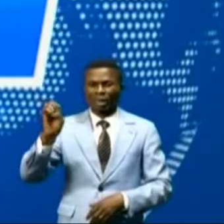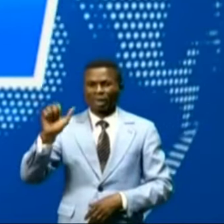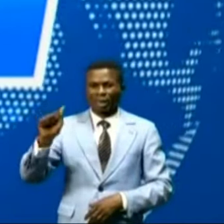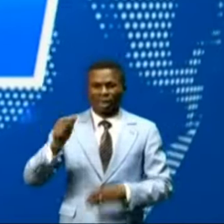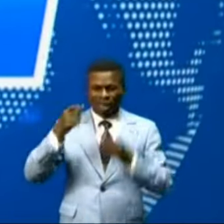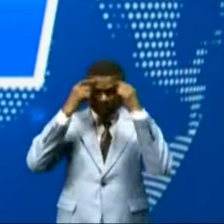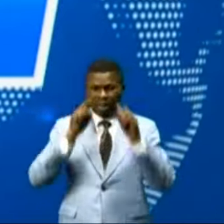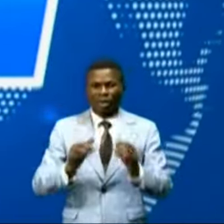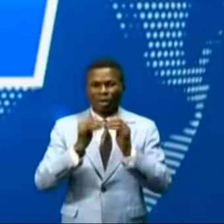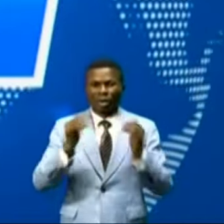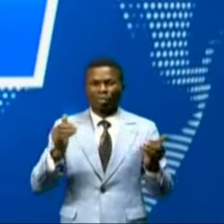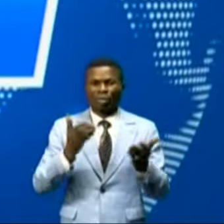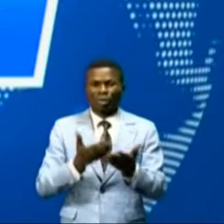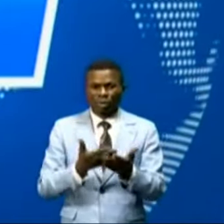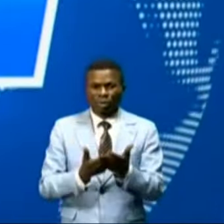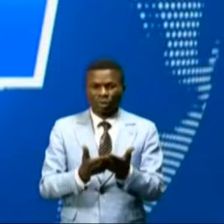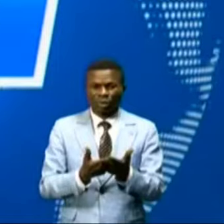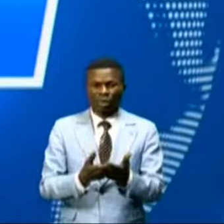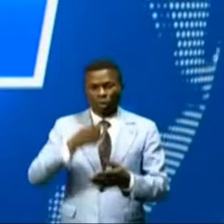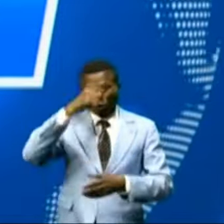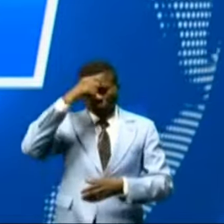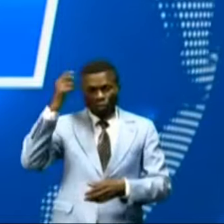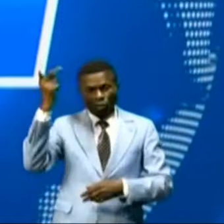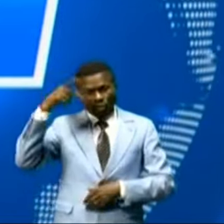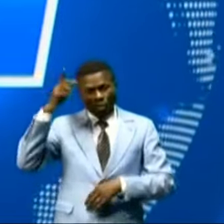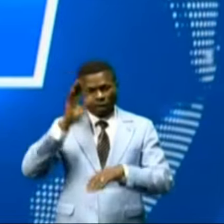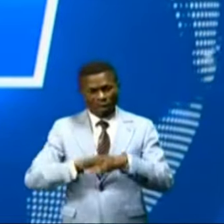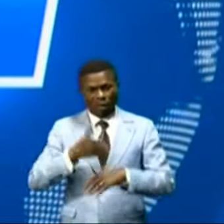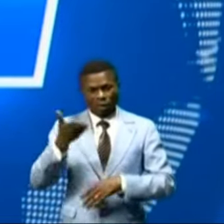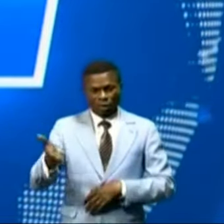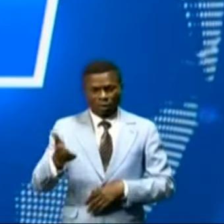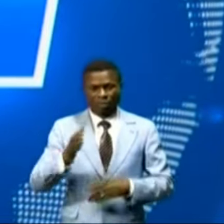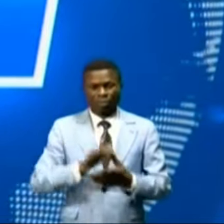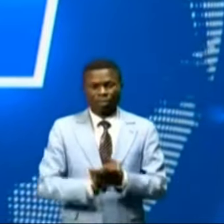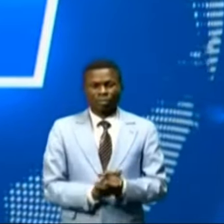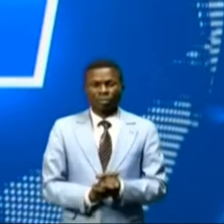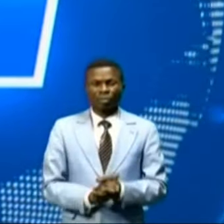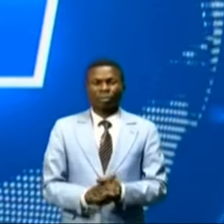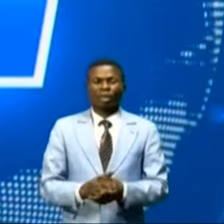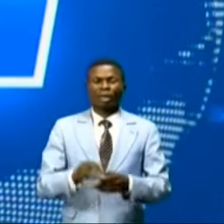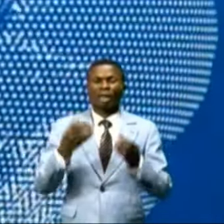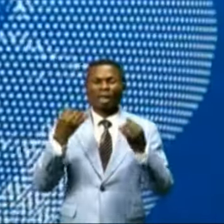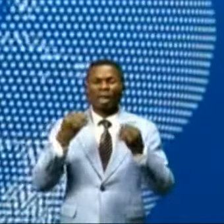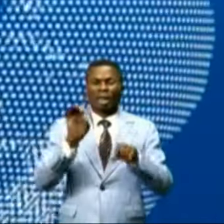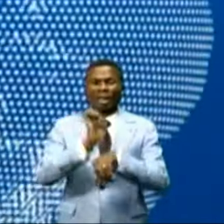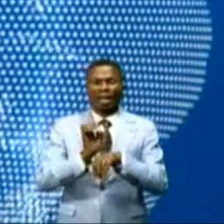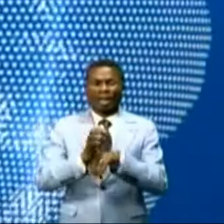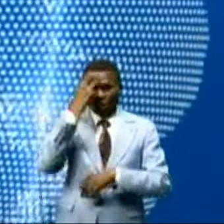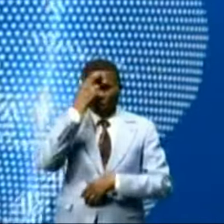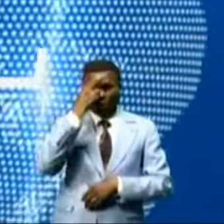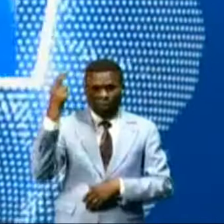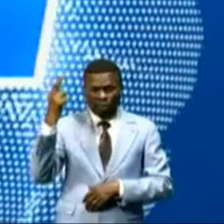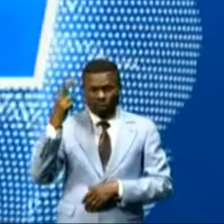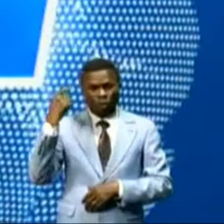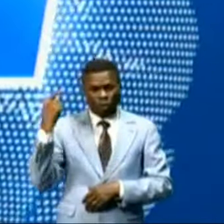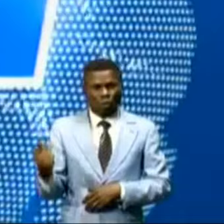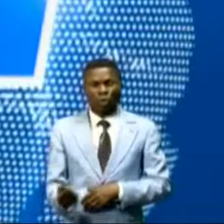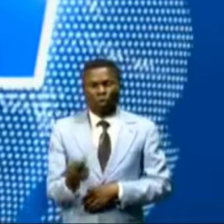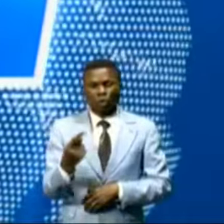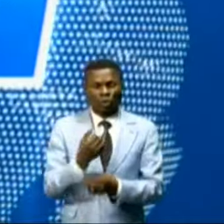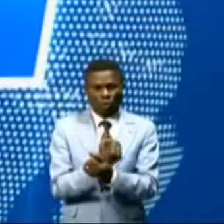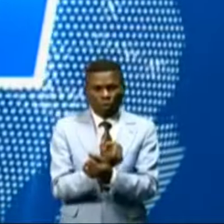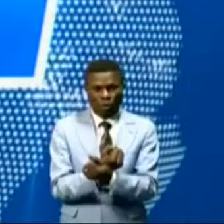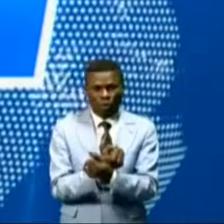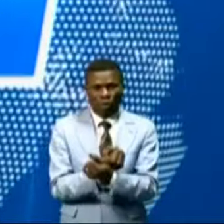résolution pacifique de la crise politique du Tchad. C'était une nouvelle. L'Église catholique a toujours respecté